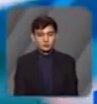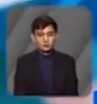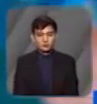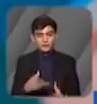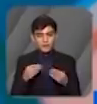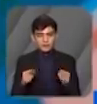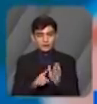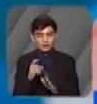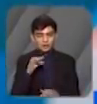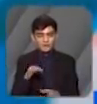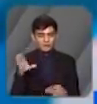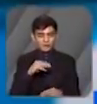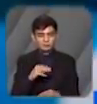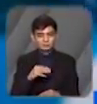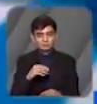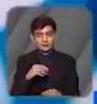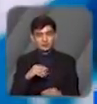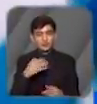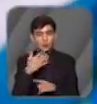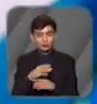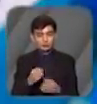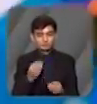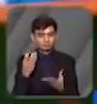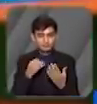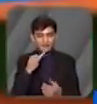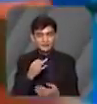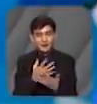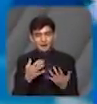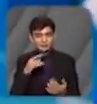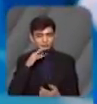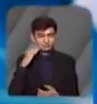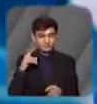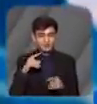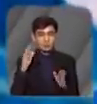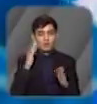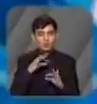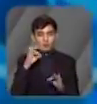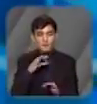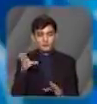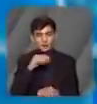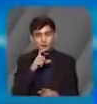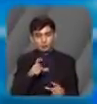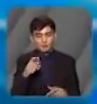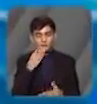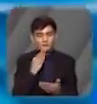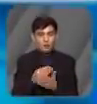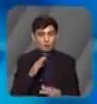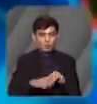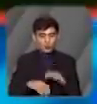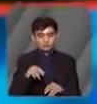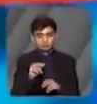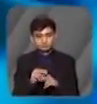Көктем келісімен көңіл күй көтеріліп, айнала гүлденіп, табиғаттың түрлі түсті бояулары адамдарды өз қолымен туынды